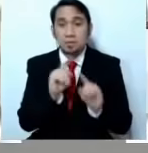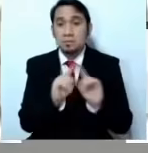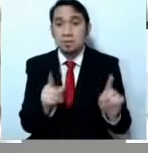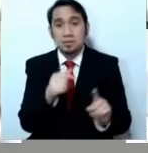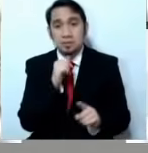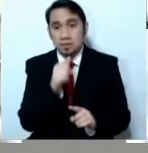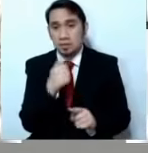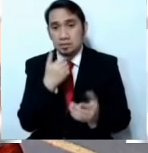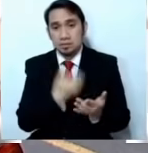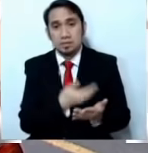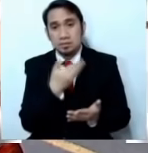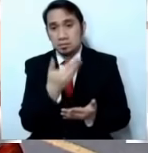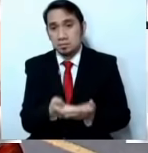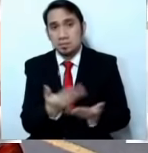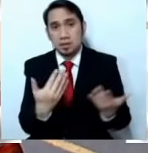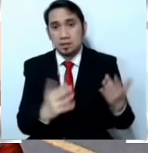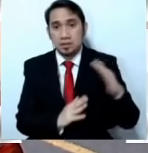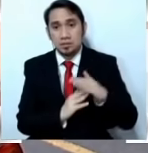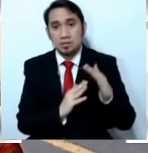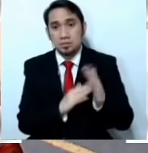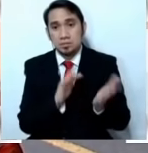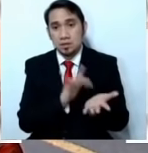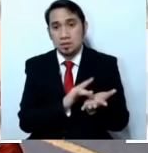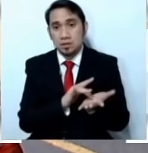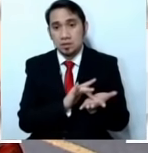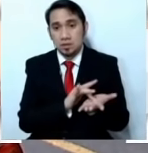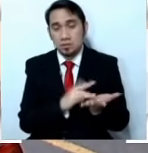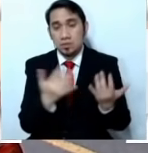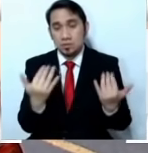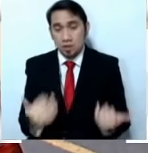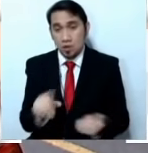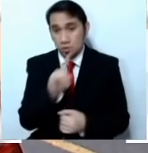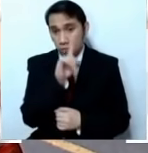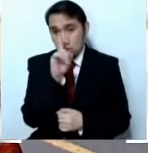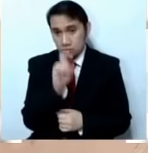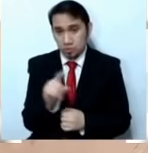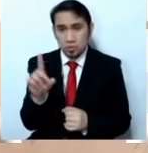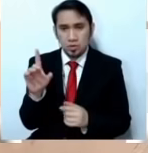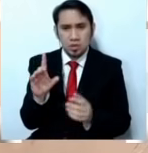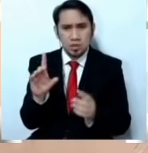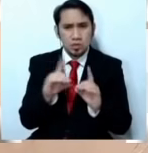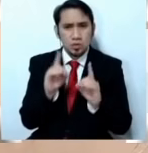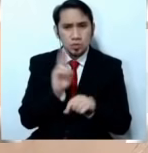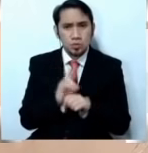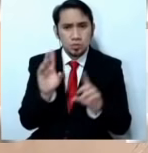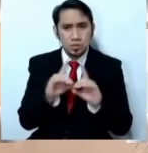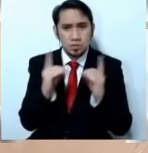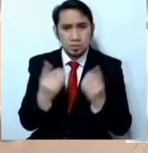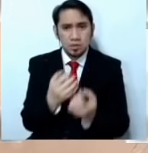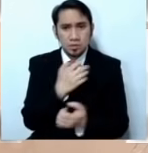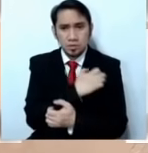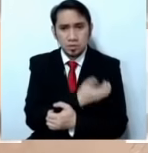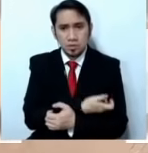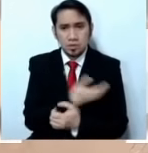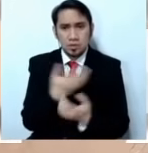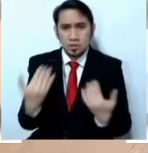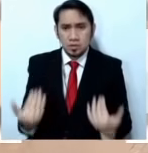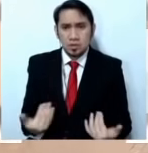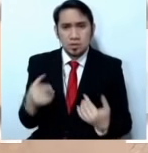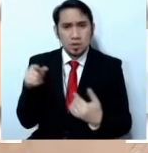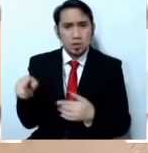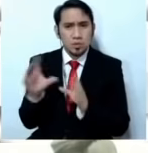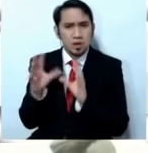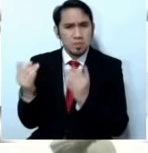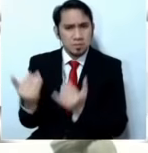ng pa-expire ng gamot. Isa pang kwestiyon ni Pacquiao ang paggamit ng Department of Energy ng kumpanyang Independent Electricity Market Operator of the Philippines